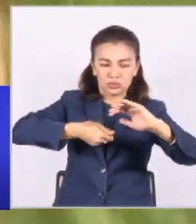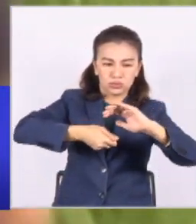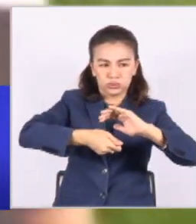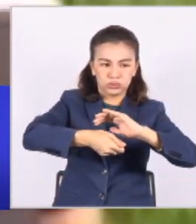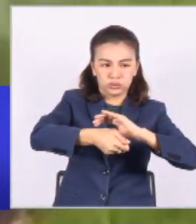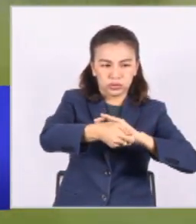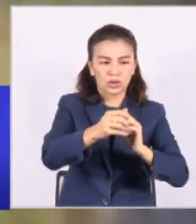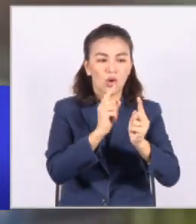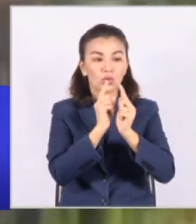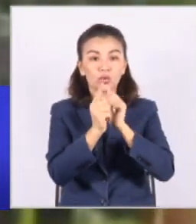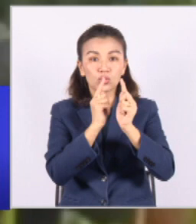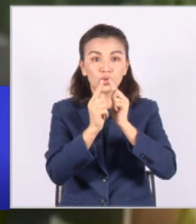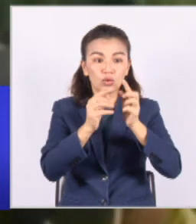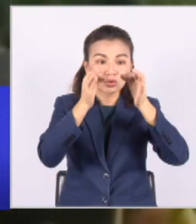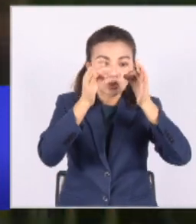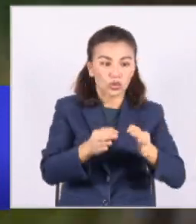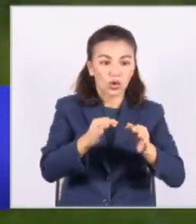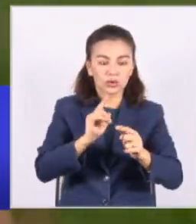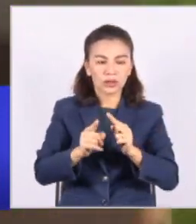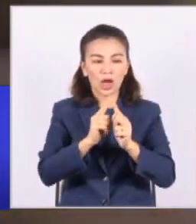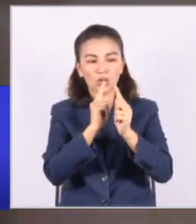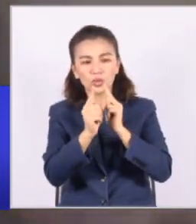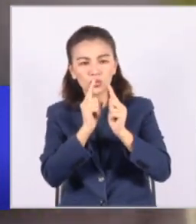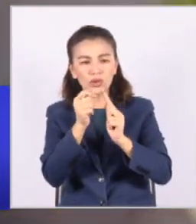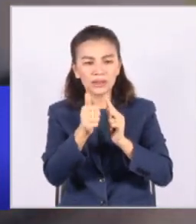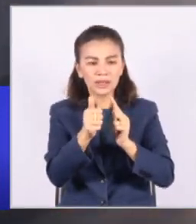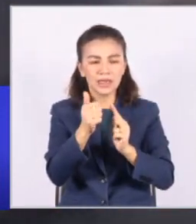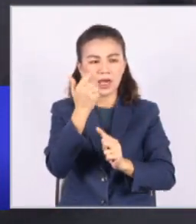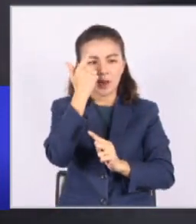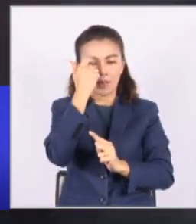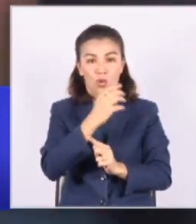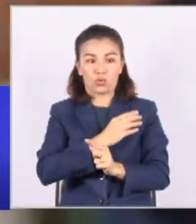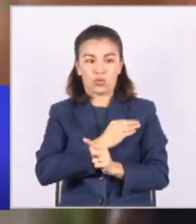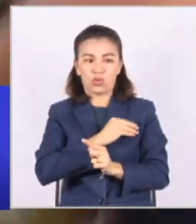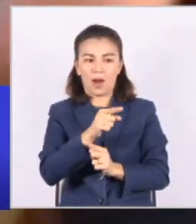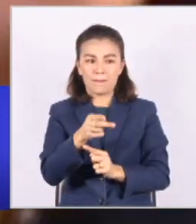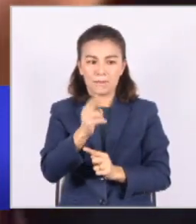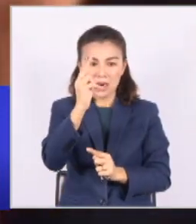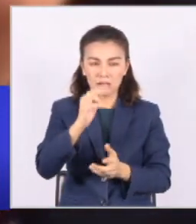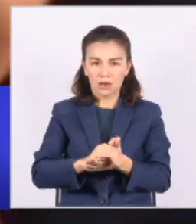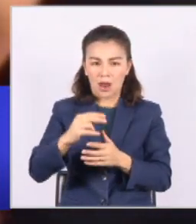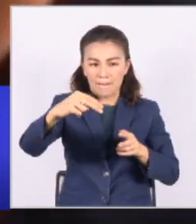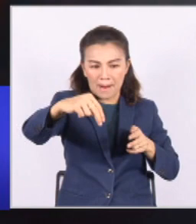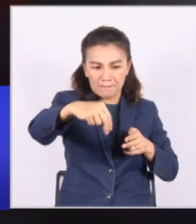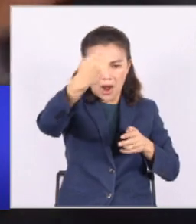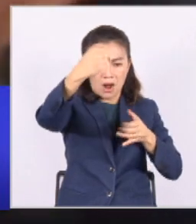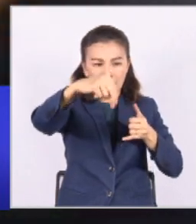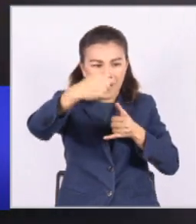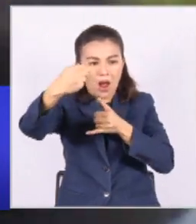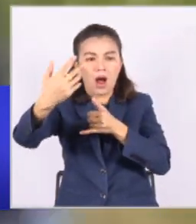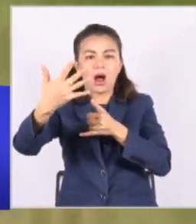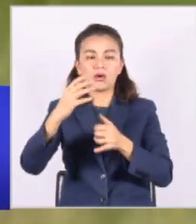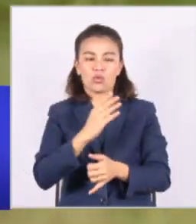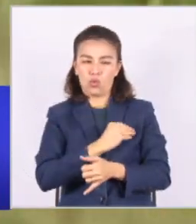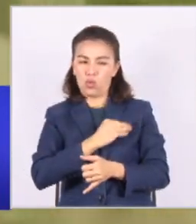ามพูดคุยเจรจากันแล้วก็ต้องทำอย่างละมุนละม่อมเพราะกลัวว่าผู้ชายคนนี้มีปืนแล้วเดี๋ยวยิงปืนสวนมาเดี๋ยวเจ้าหน้าที่จะบาดเจ็บใช่ไหมค